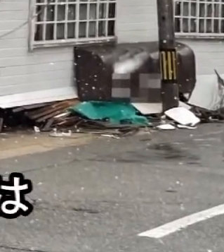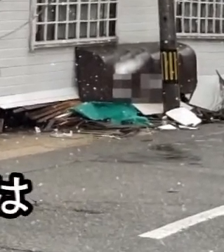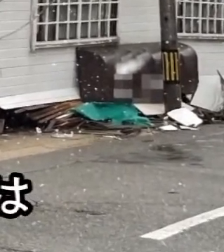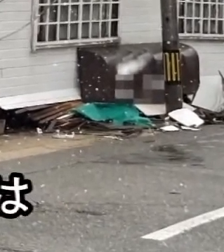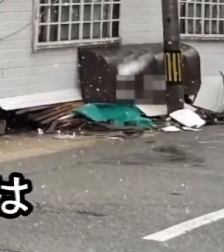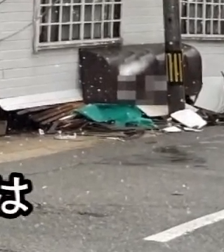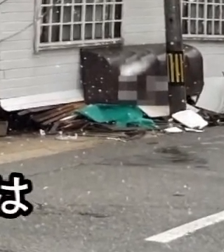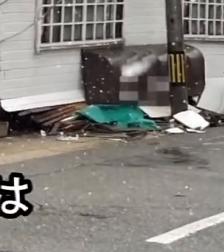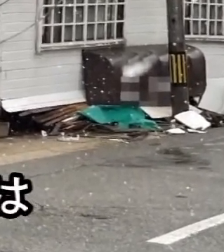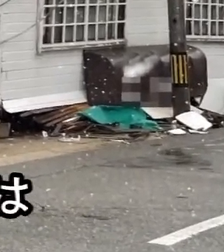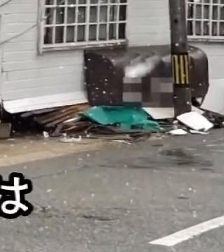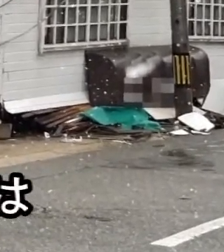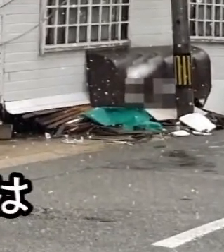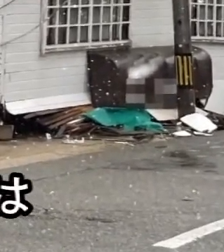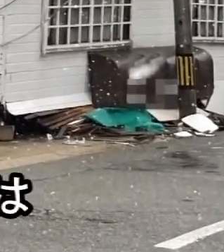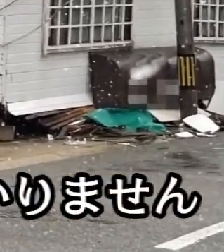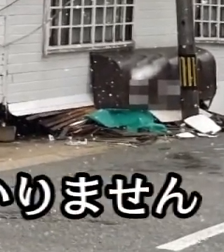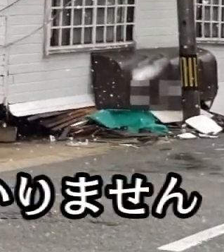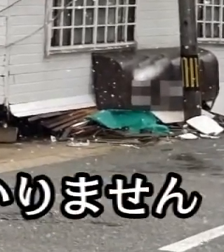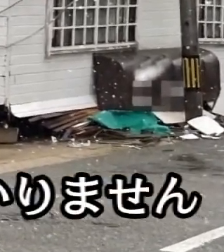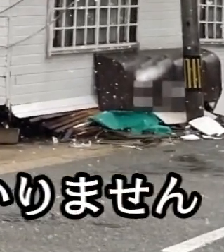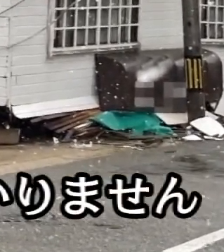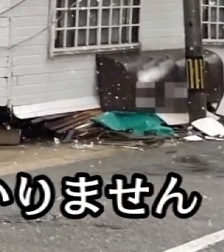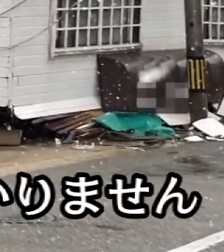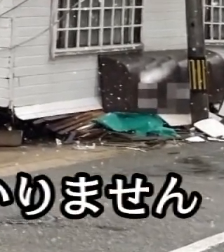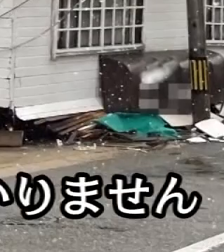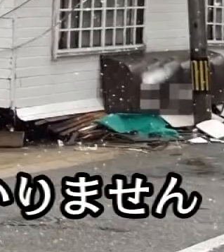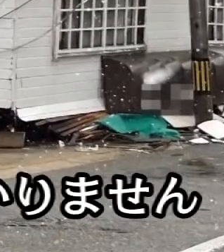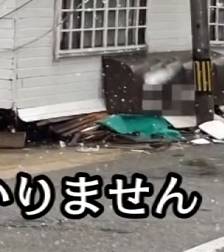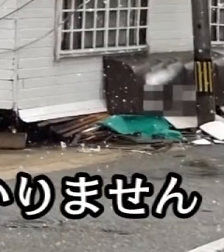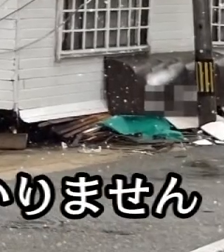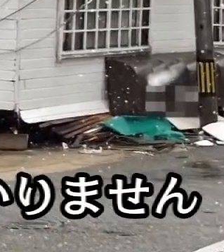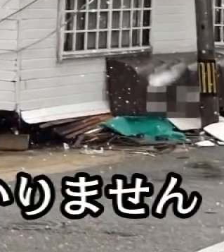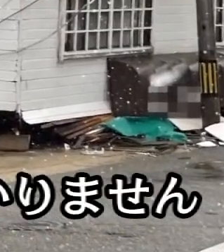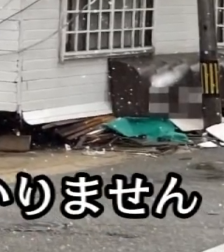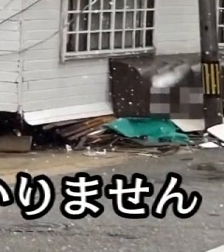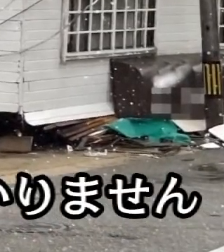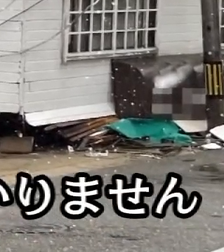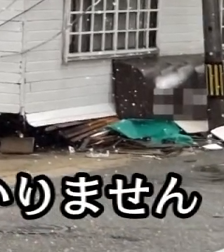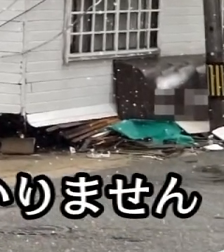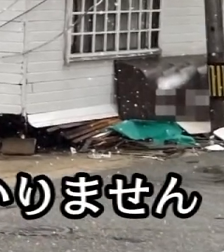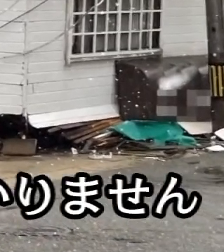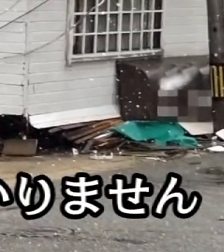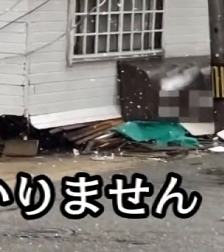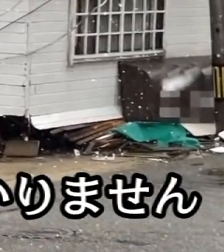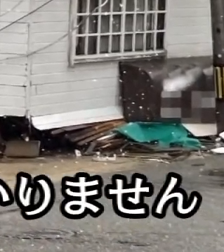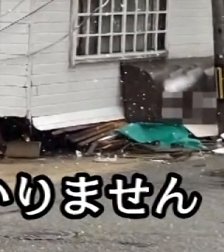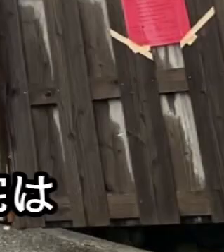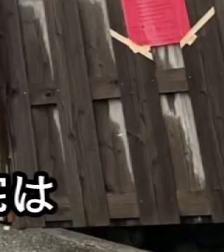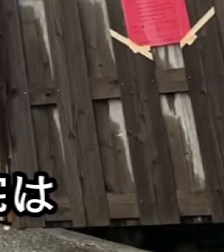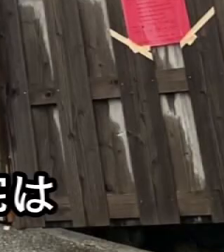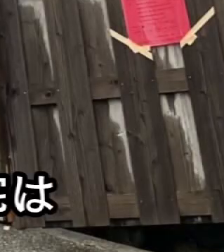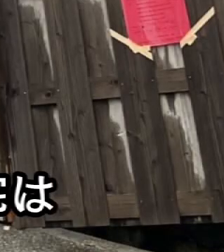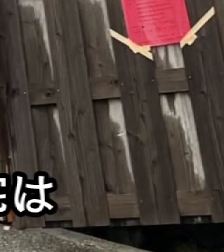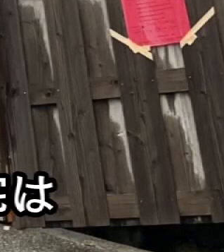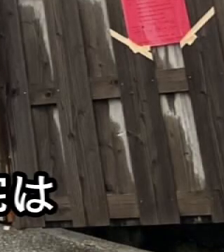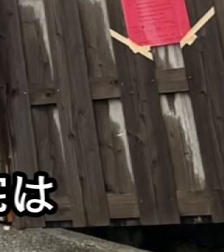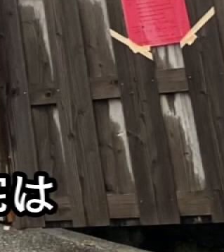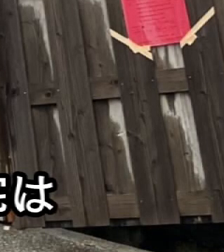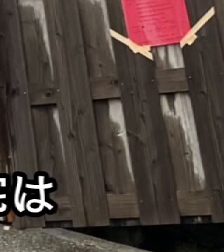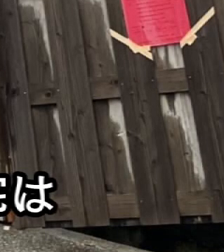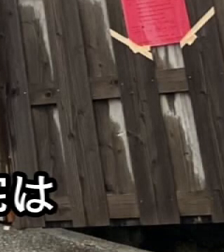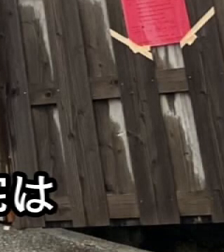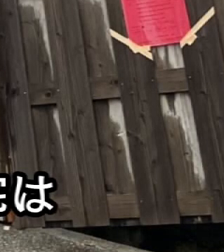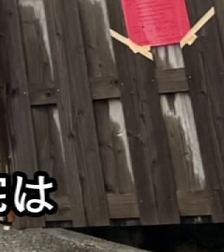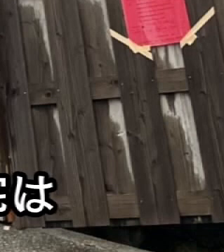住宅が地震に耐えられるかどうかは専門家による耐震診断を受けなければ分かりません。 特に耐震